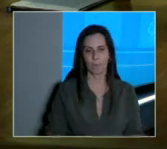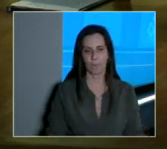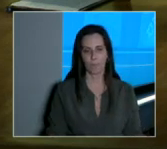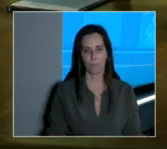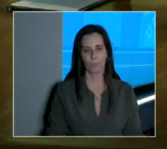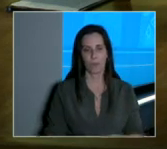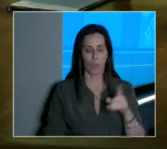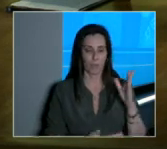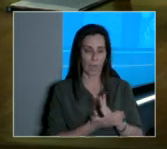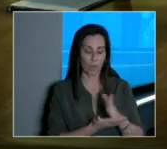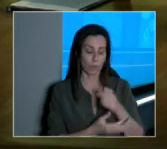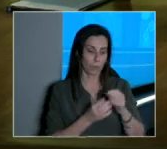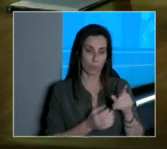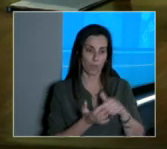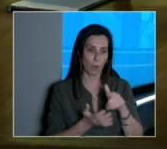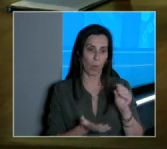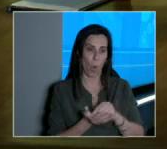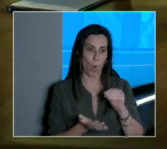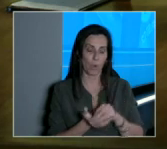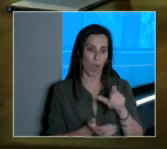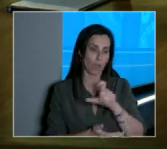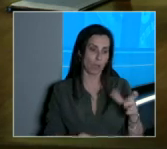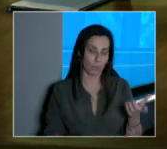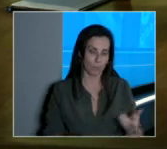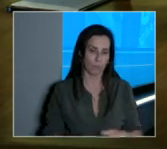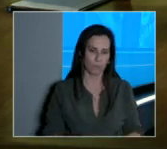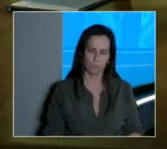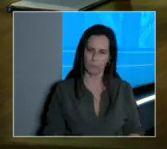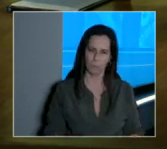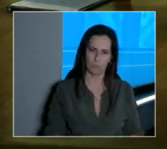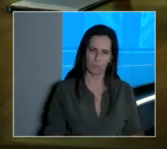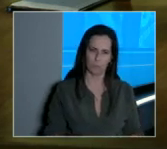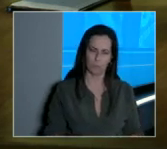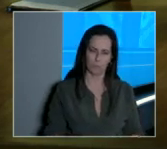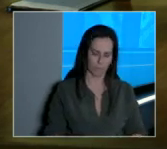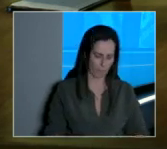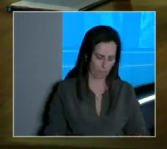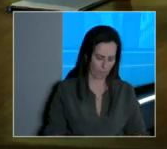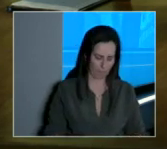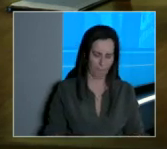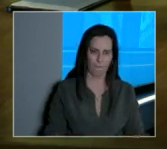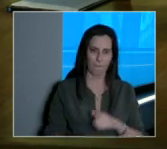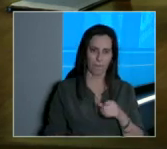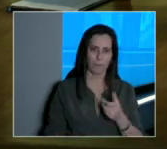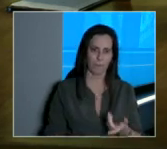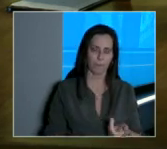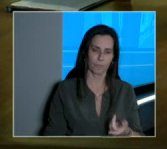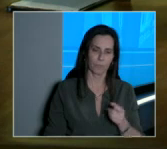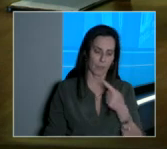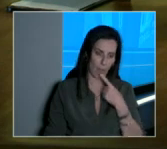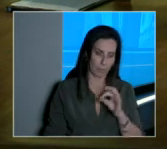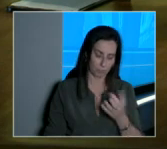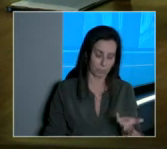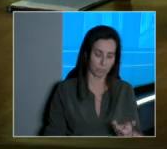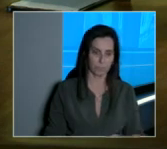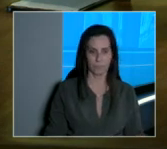את החלטת שהוא כבר אוטוטו יועמד לדין, יש כאלה שבשבילם הוא בכלל כבר אשם עד שהוא חבותו, זה... לא, לא, לפי מה שקורה, אוטוטו בכל זאת, בצורה